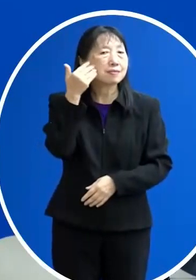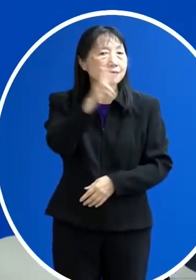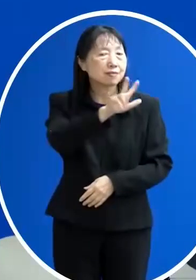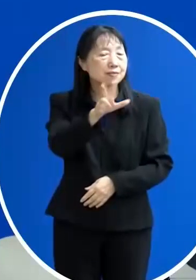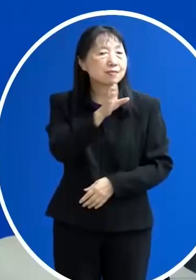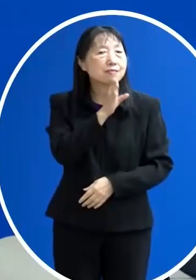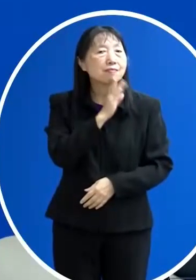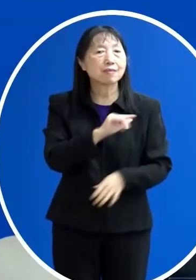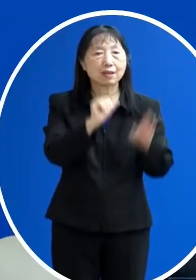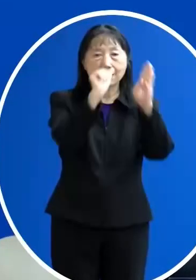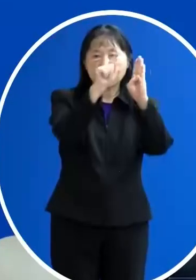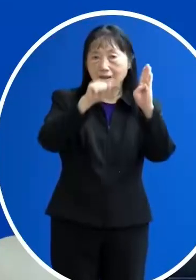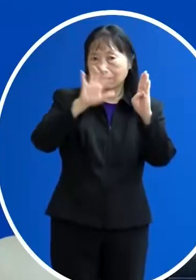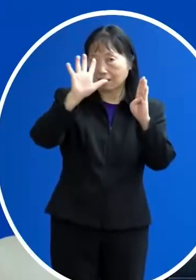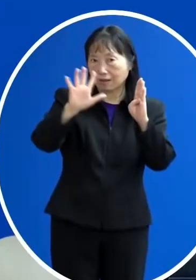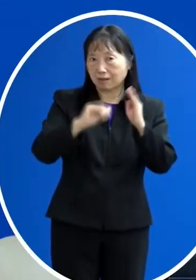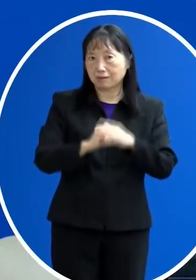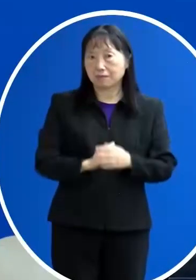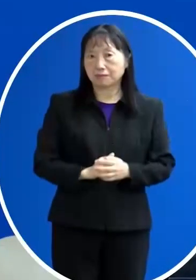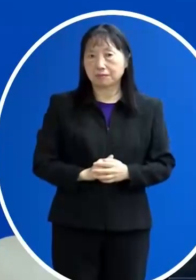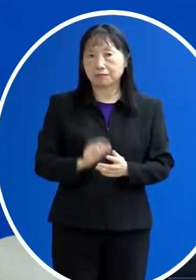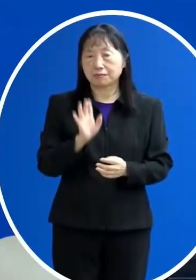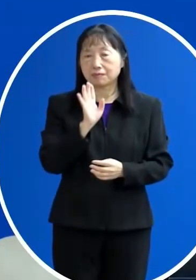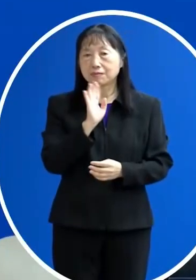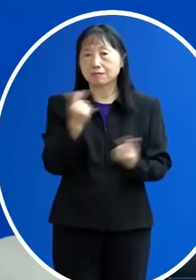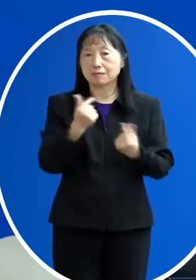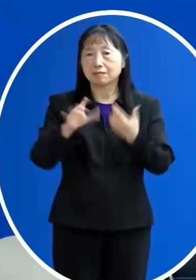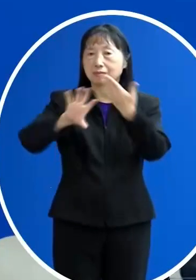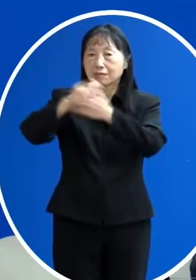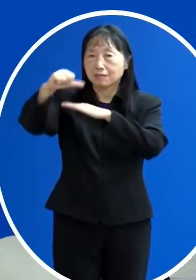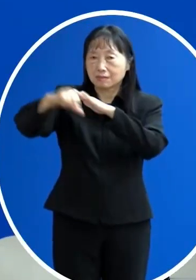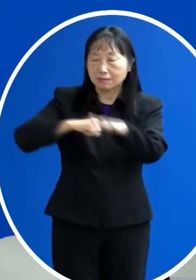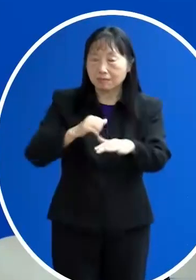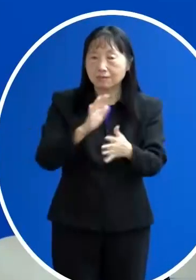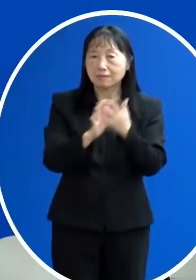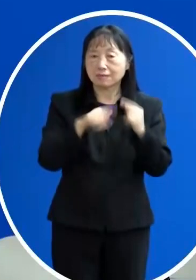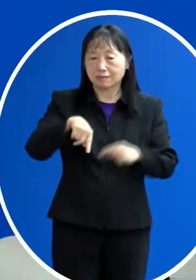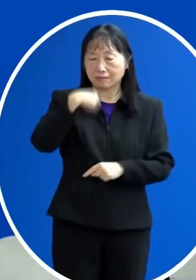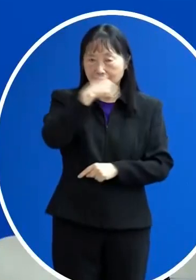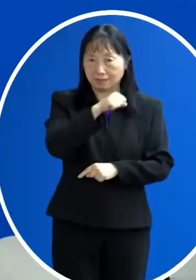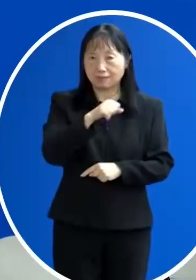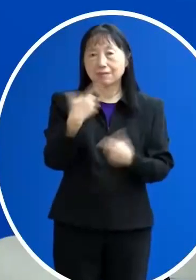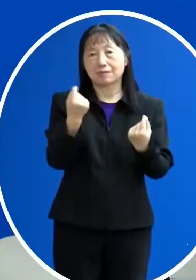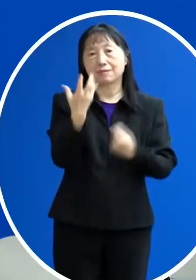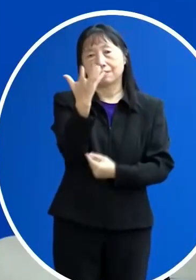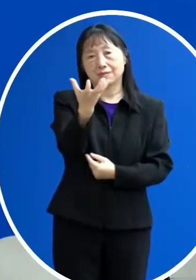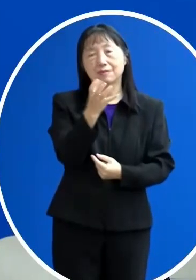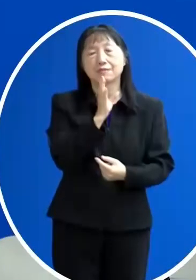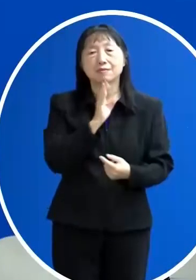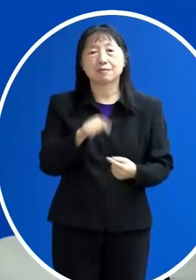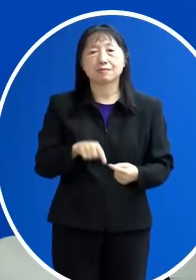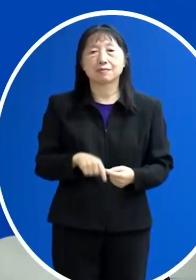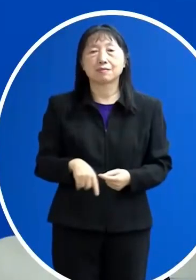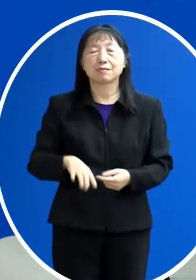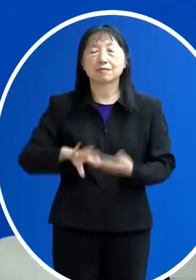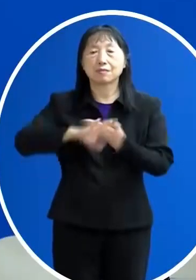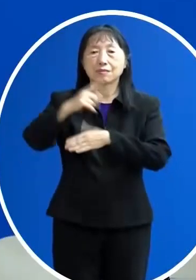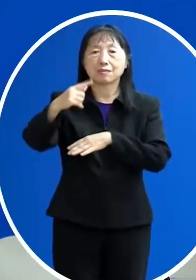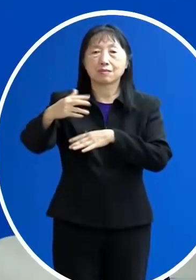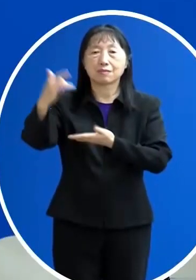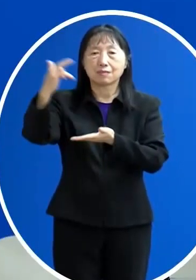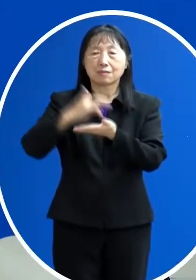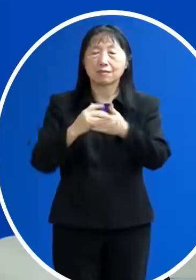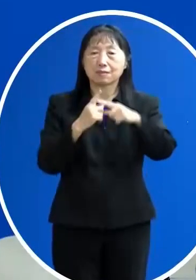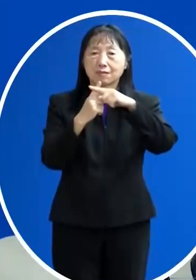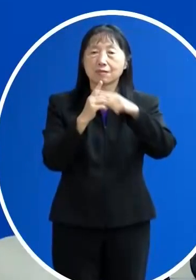部分就是 BA.5，它仍然是占不管是境外移入或者是本土的最多数哈。不过在境外入的部分呢，